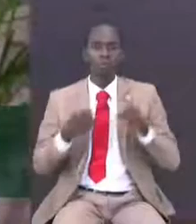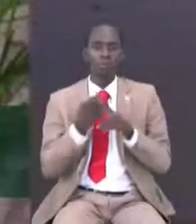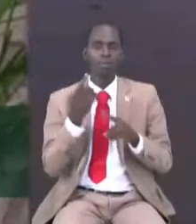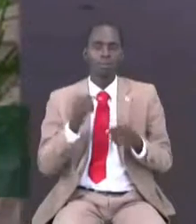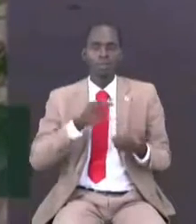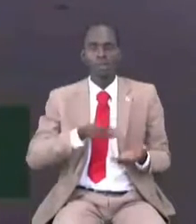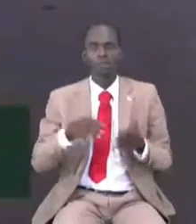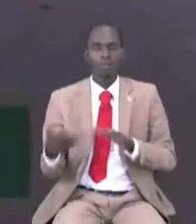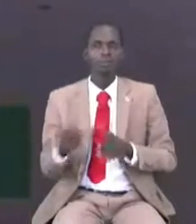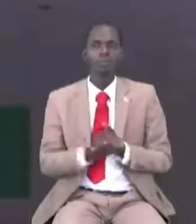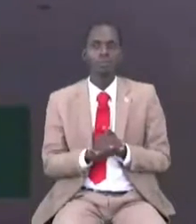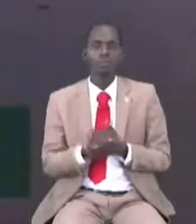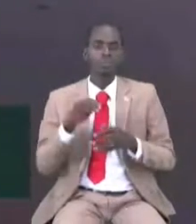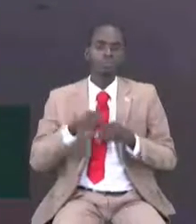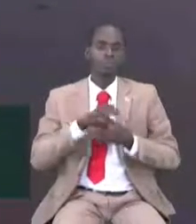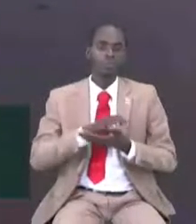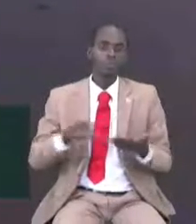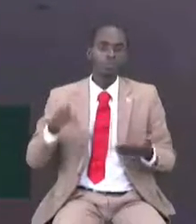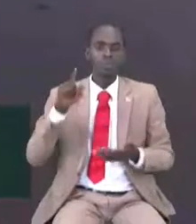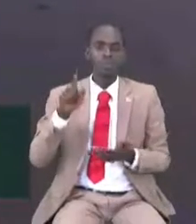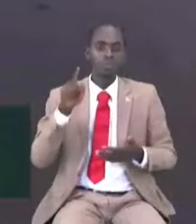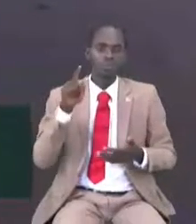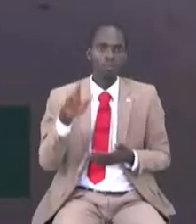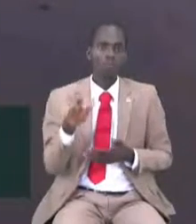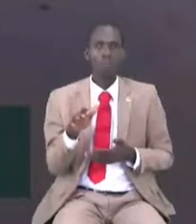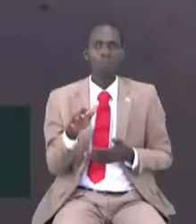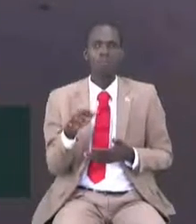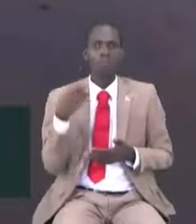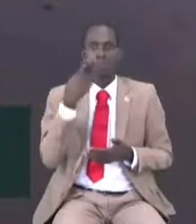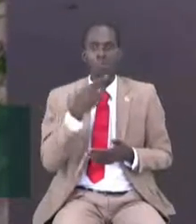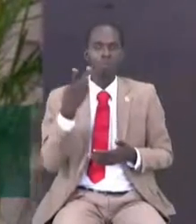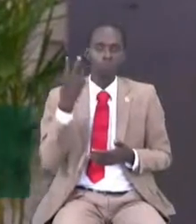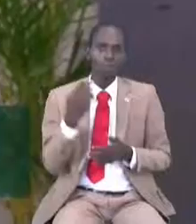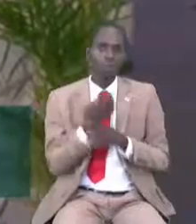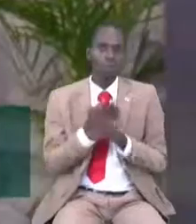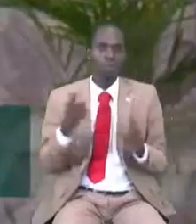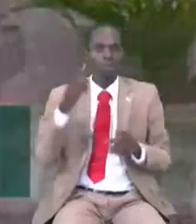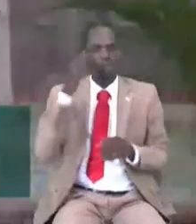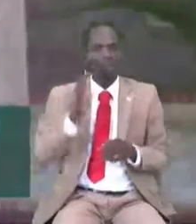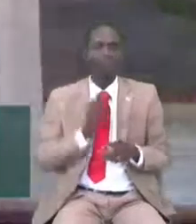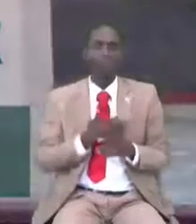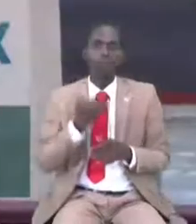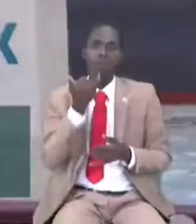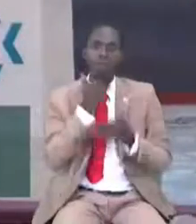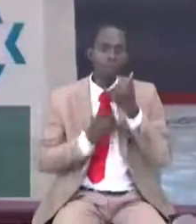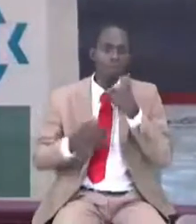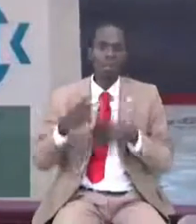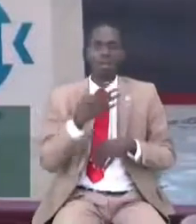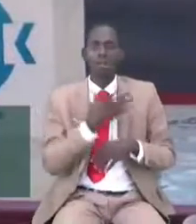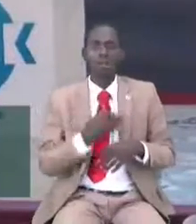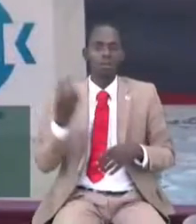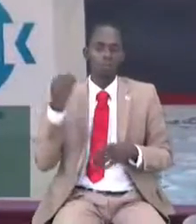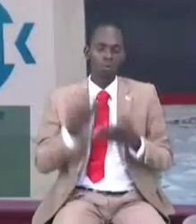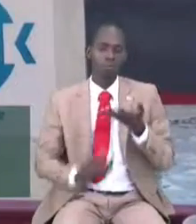Lequel a été livré pour nos offenses et est ressuscité pour notre justification.